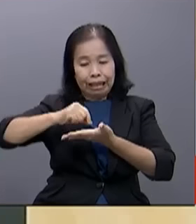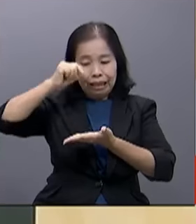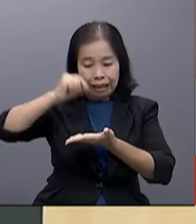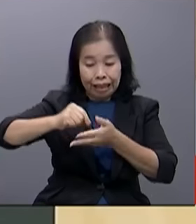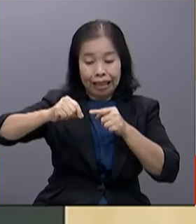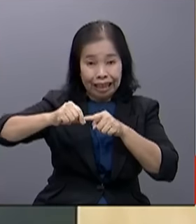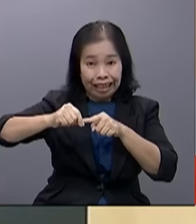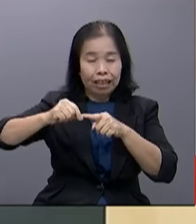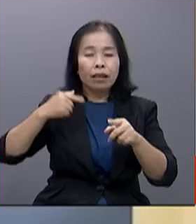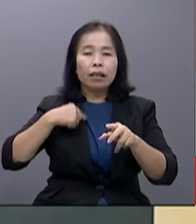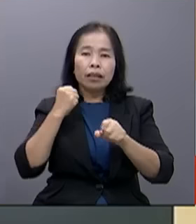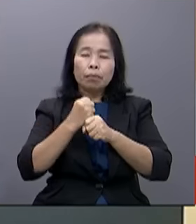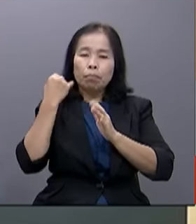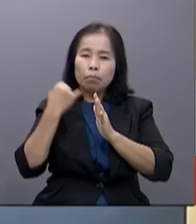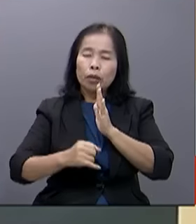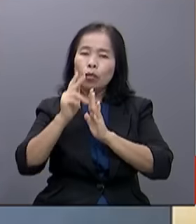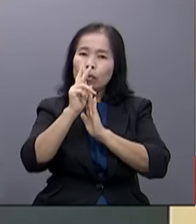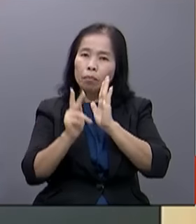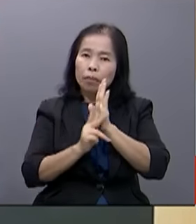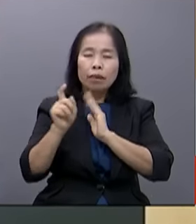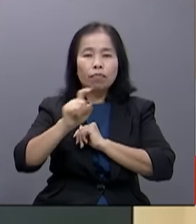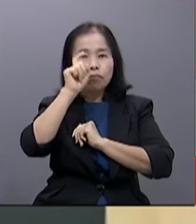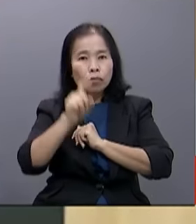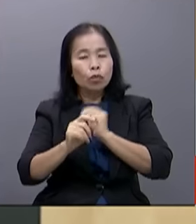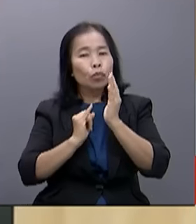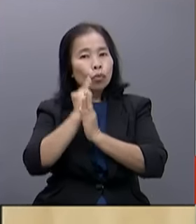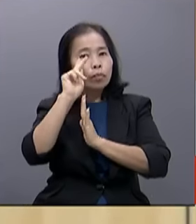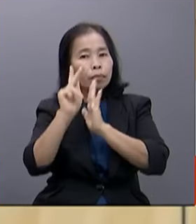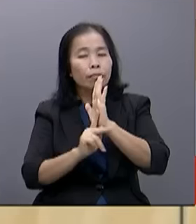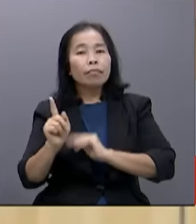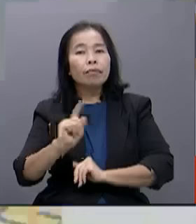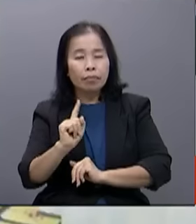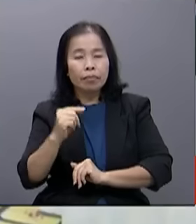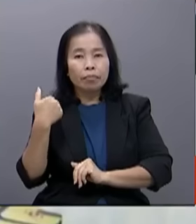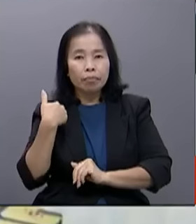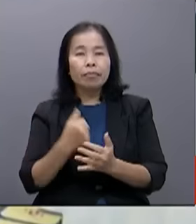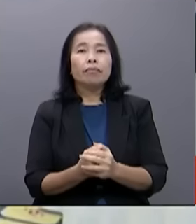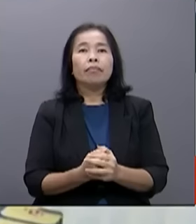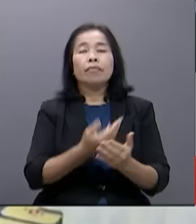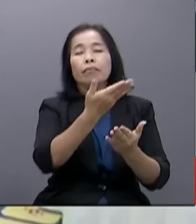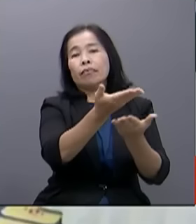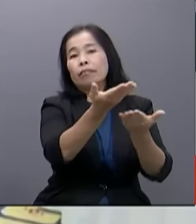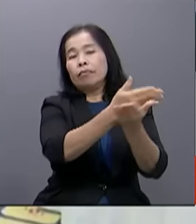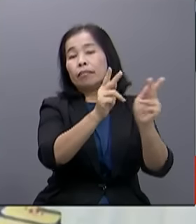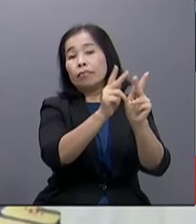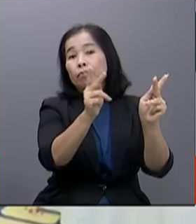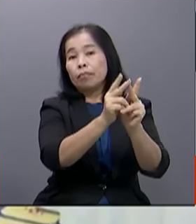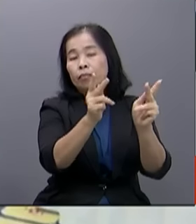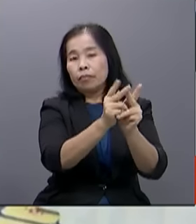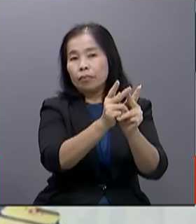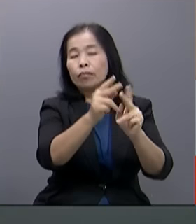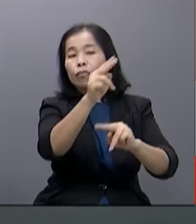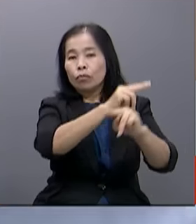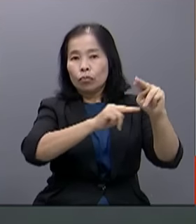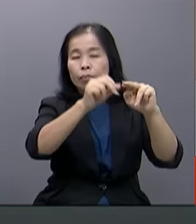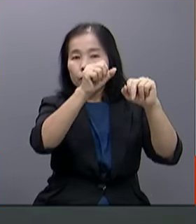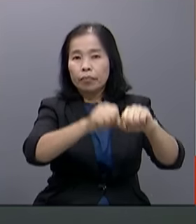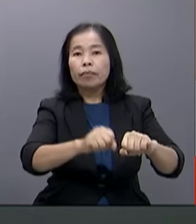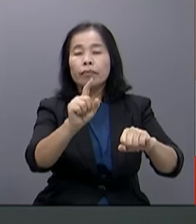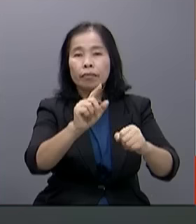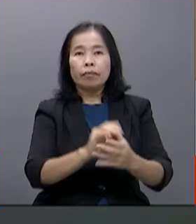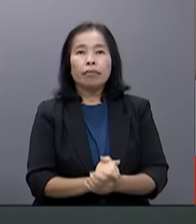ซึ่งจะรายงานมากตร. ค่ะ เพื่อที่จะมีมติอีกครั้งหนึ่งก็จะเห็นได้ว่า